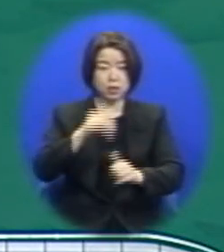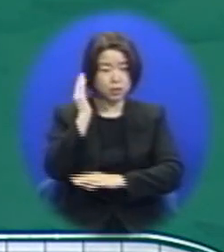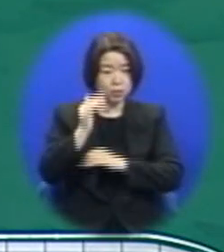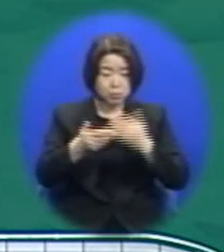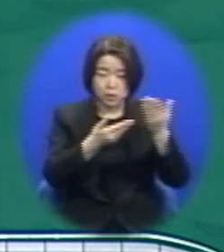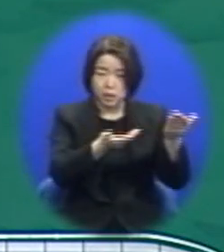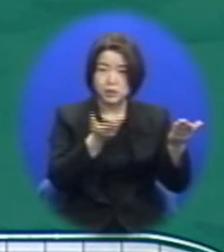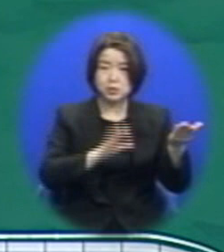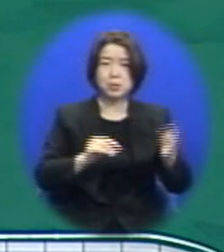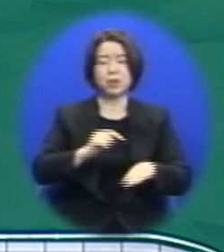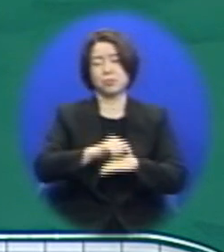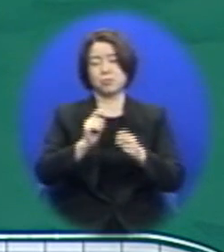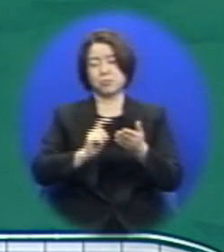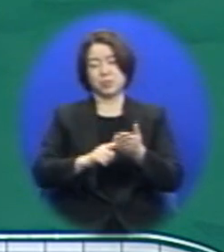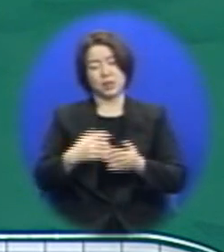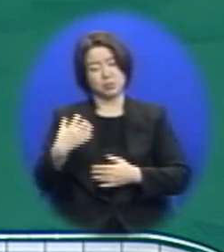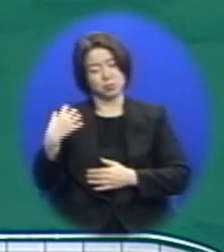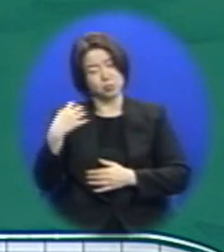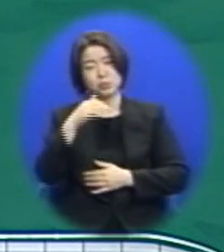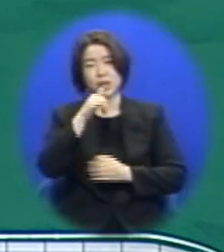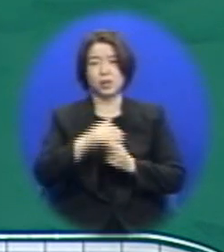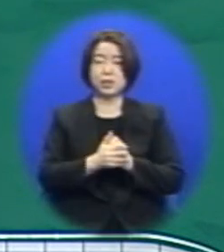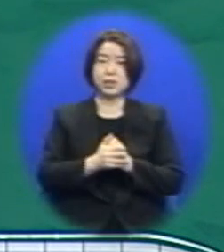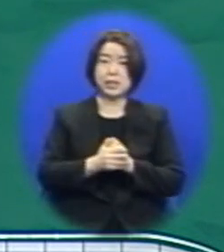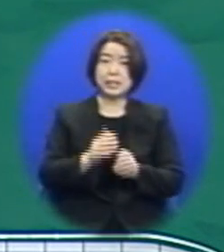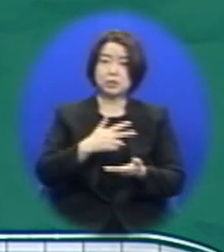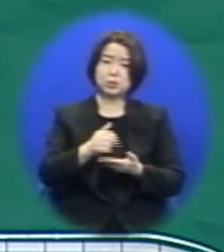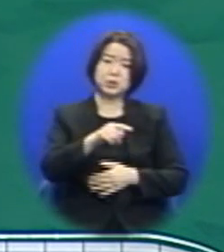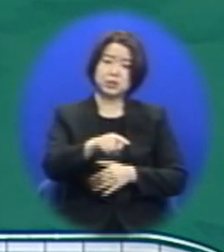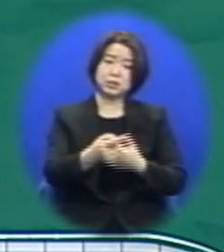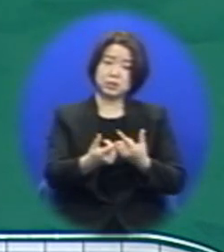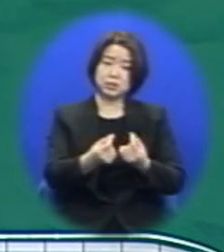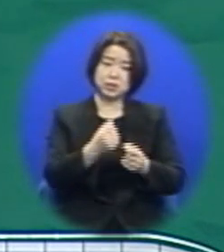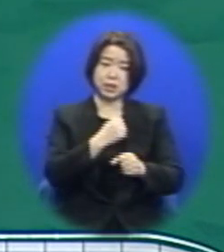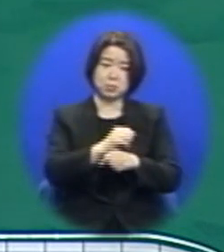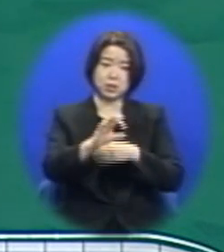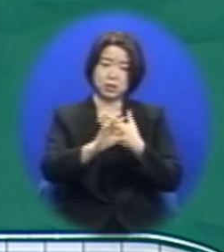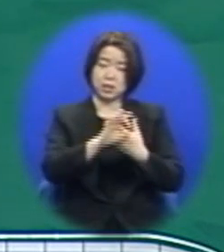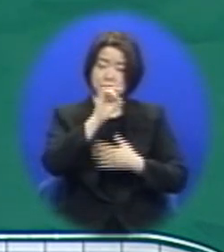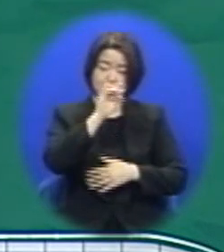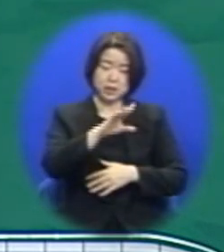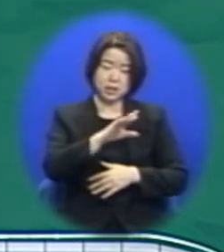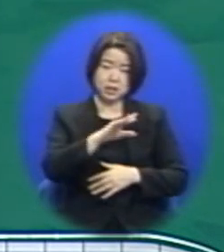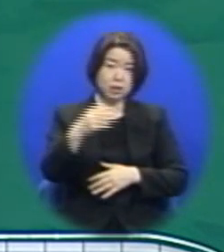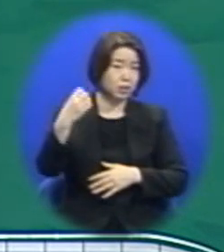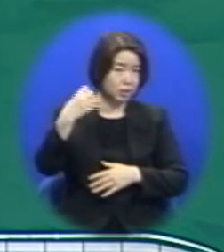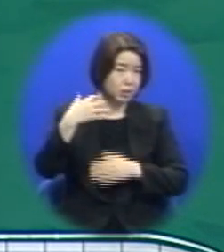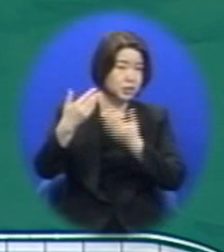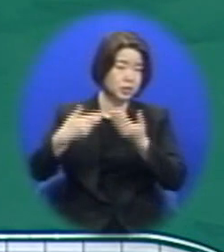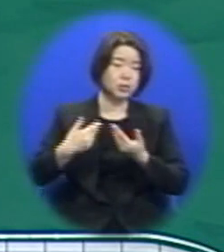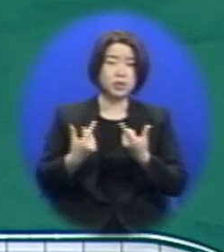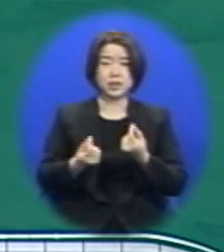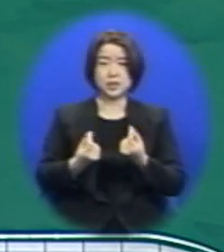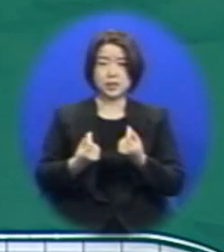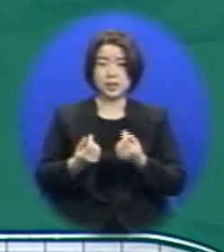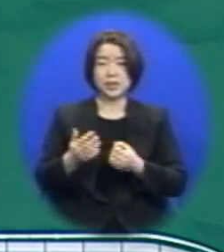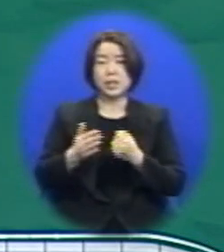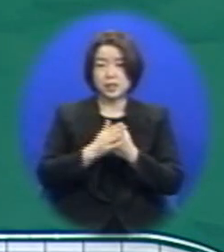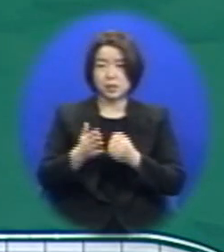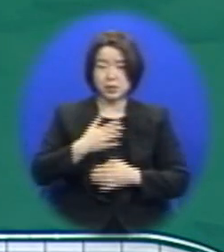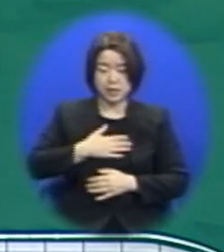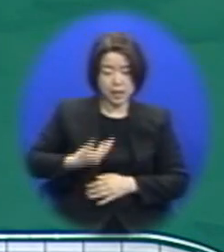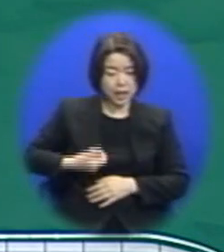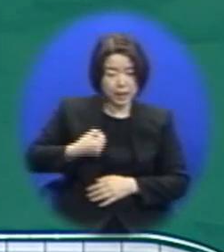어려웠어요. 주님이 그렇게 하면 안 된다 하실 것 같았어요. 그래서 제가 가지고 있는 걸